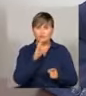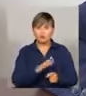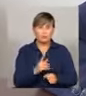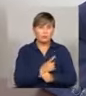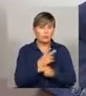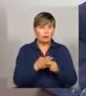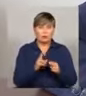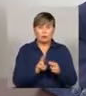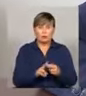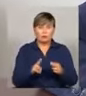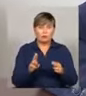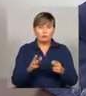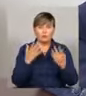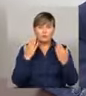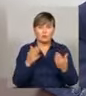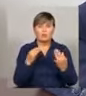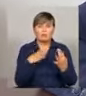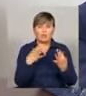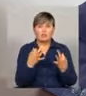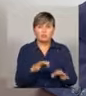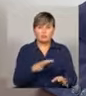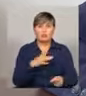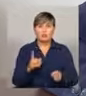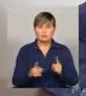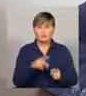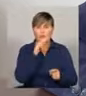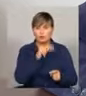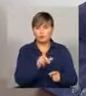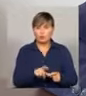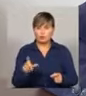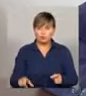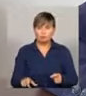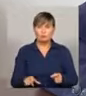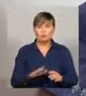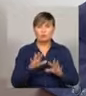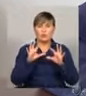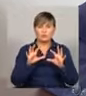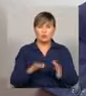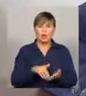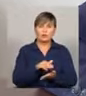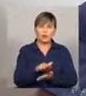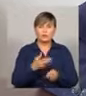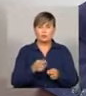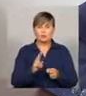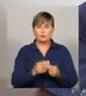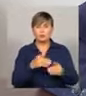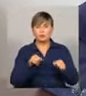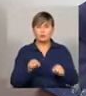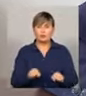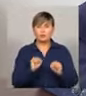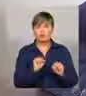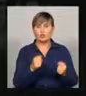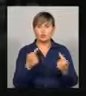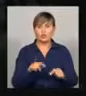которые потом их освобождали. Были и действительно виновные люди. По виновным людям я в основном отказывал, потому что их право защищают